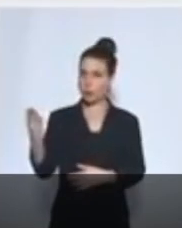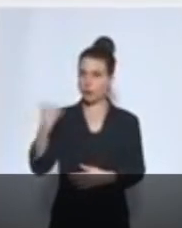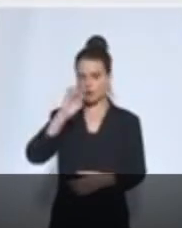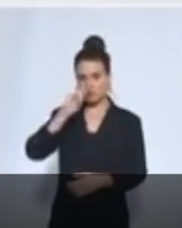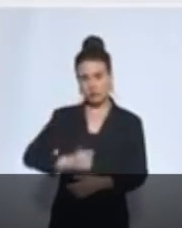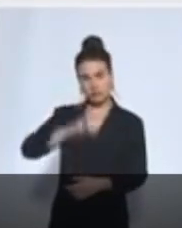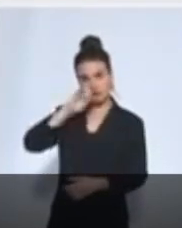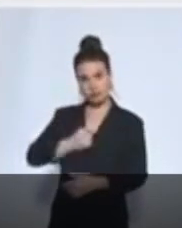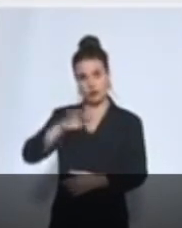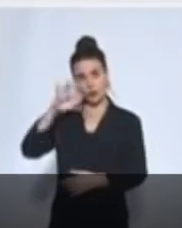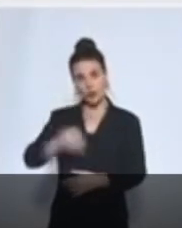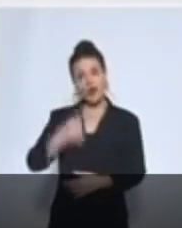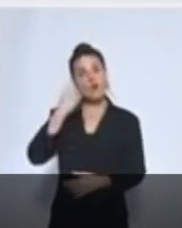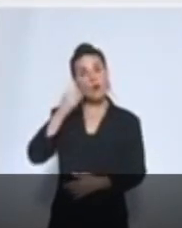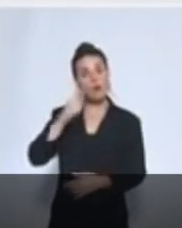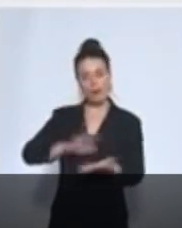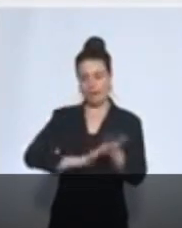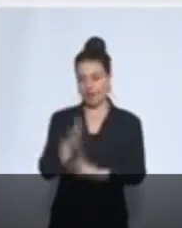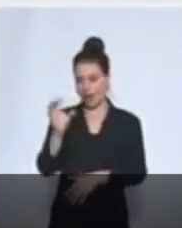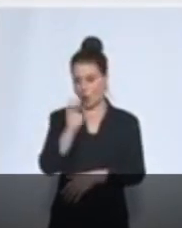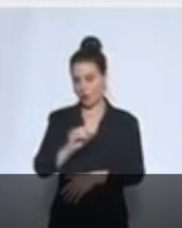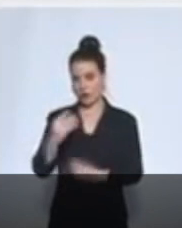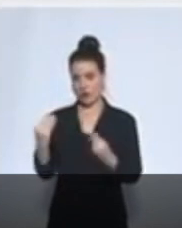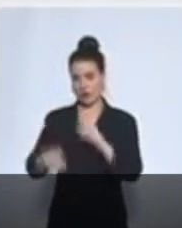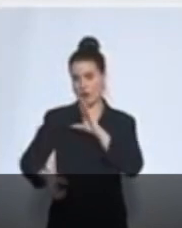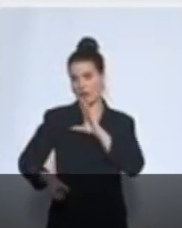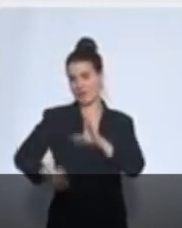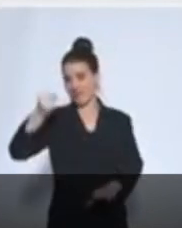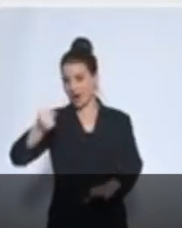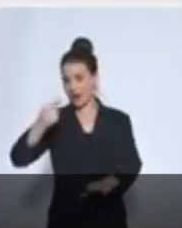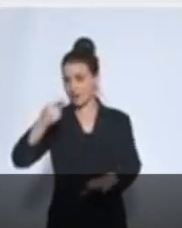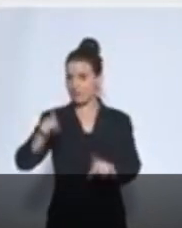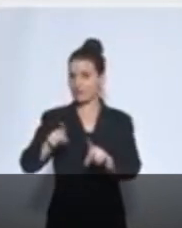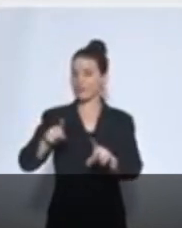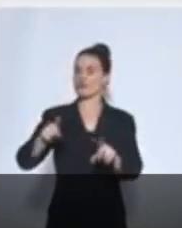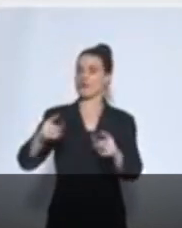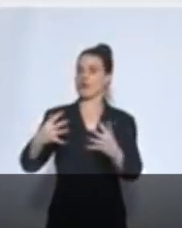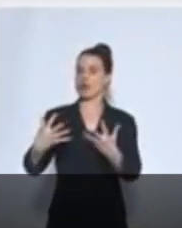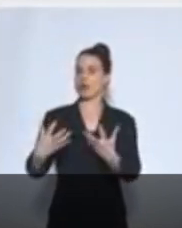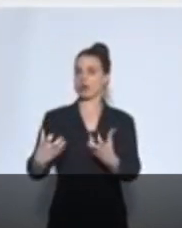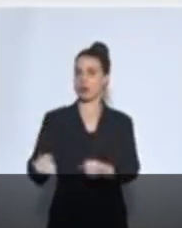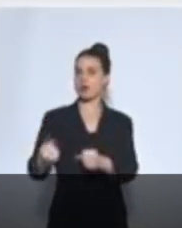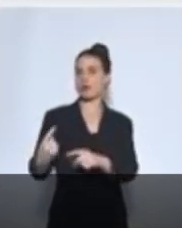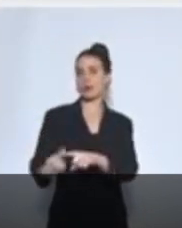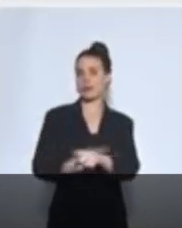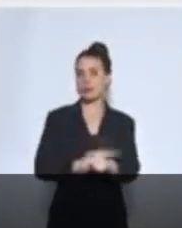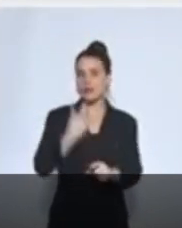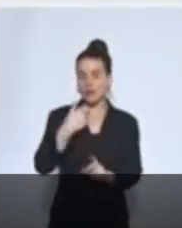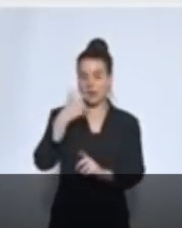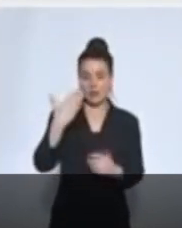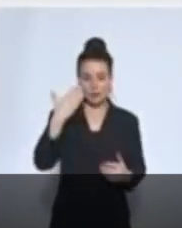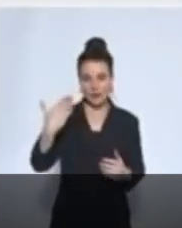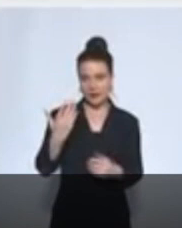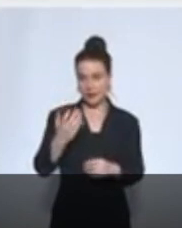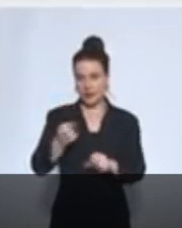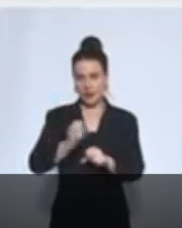Pour freiner Omicron, pour le faire reculer, il faut d'abord que les personnes contaminées le sachent et s'isolent